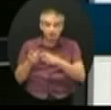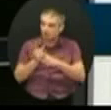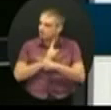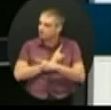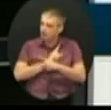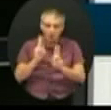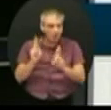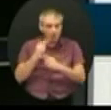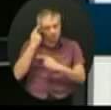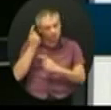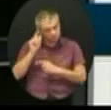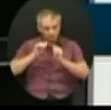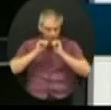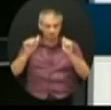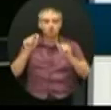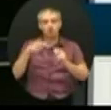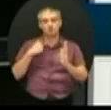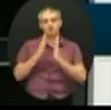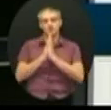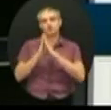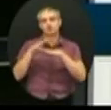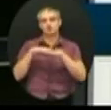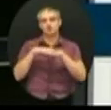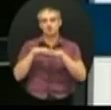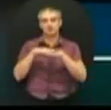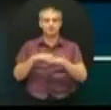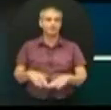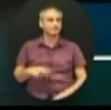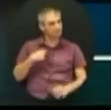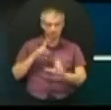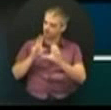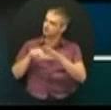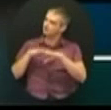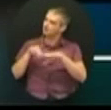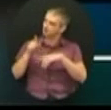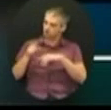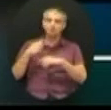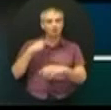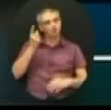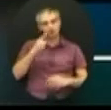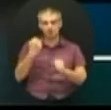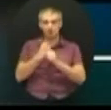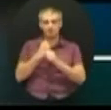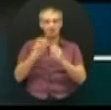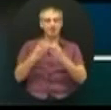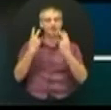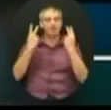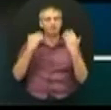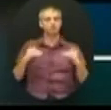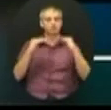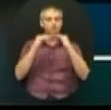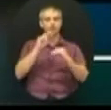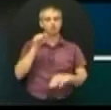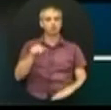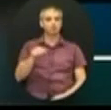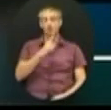ולא יודעים לקום ולזעוק, על זה אני מבקש סליחה. כן, ואני מצטרפת לסליחה שלך, ואנחנו צריכים לפעול לחברה ערכית ושוויונית בנושא